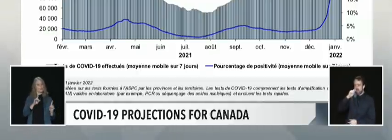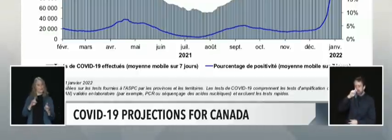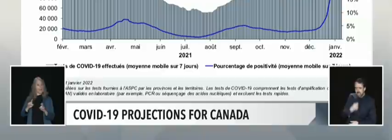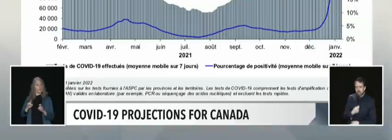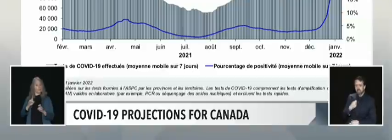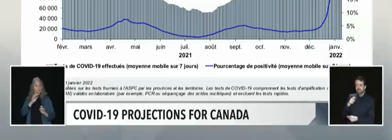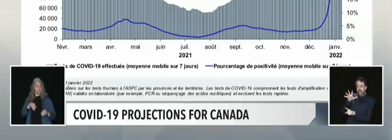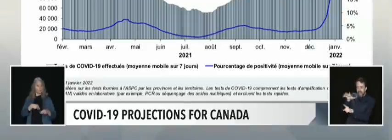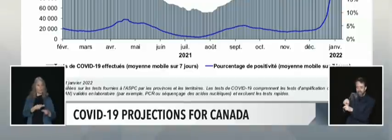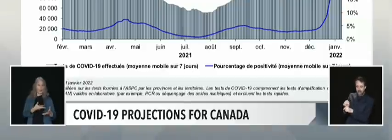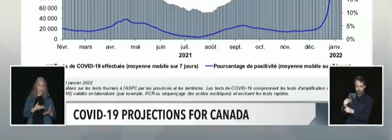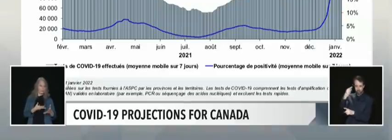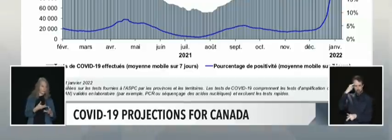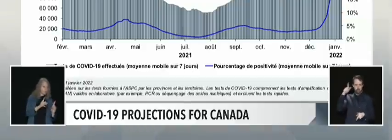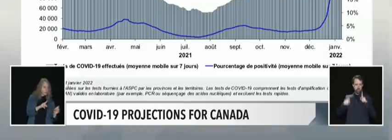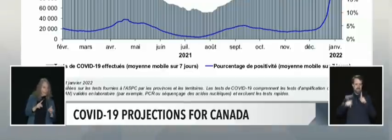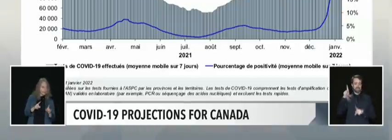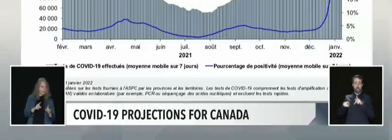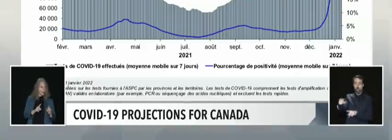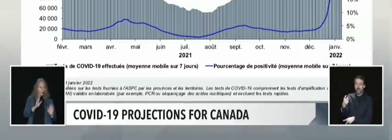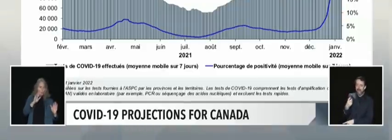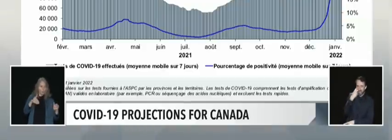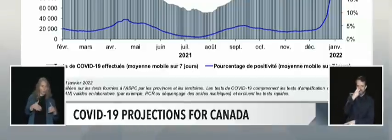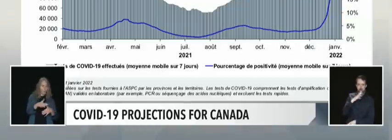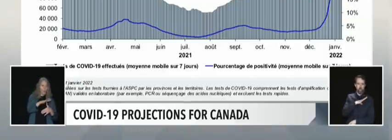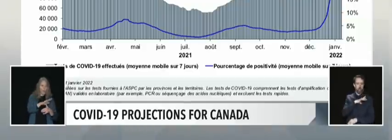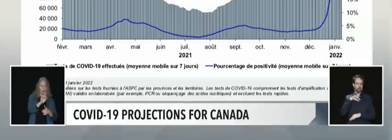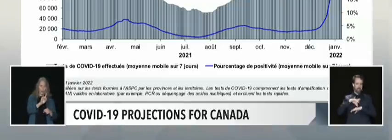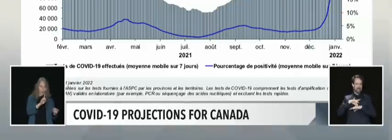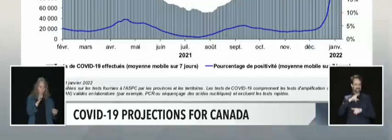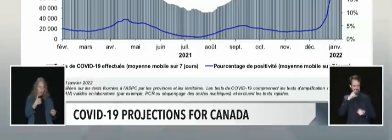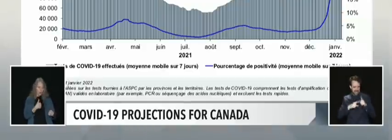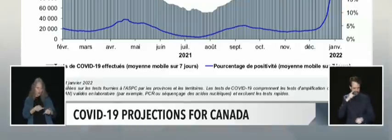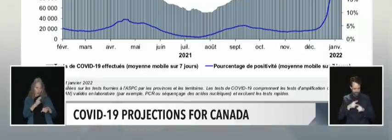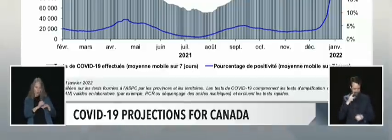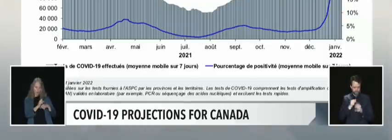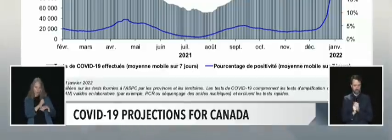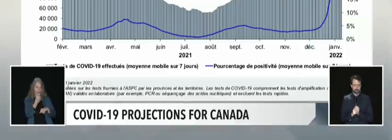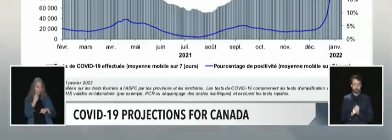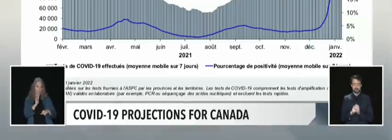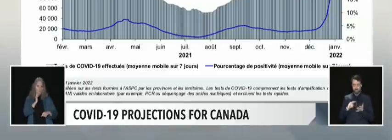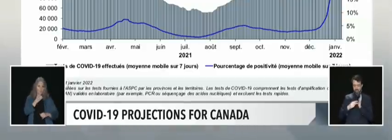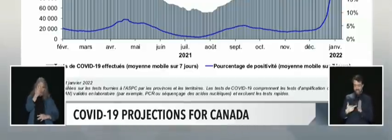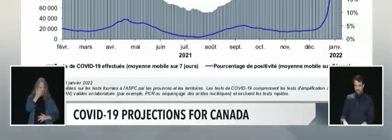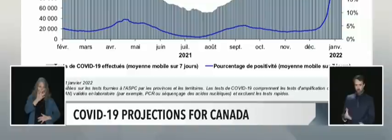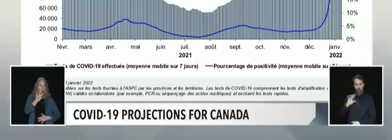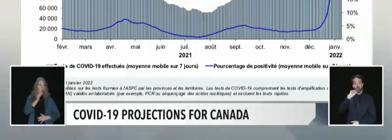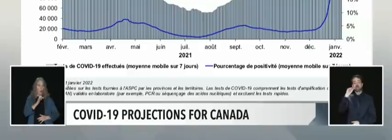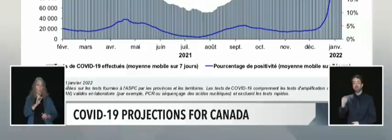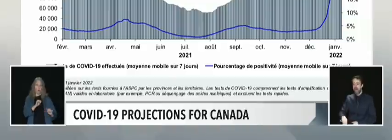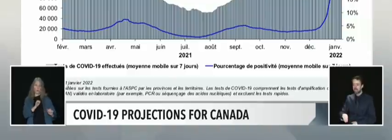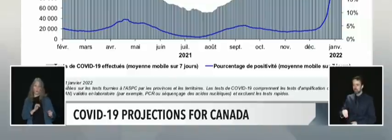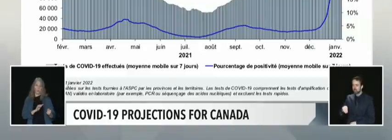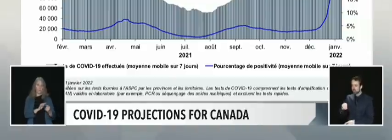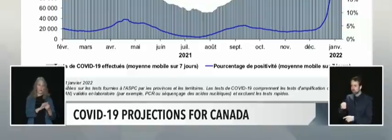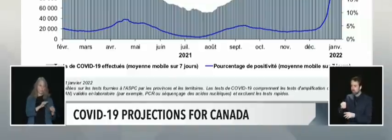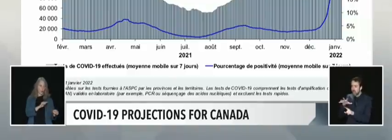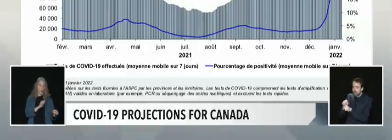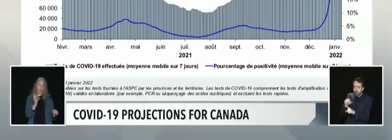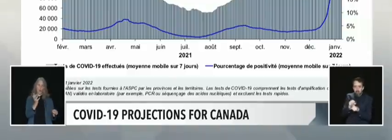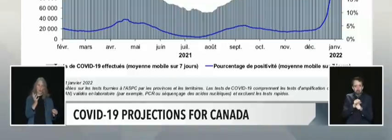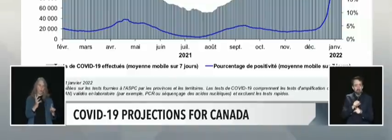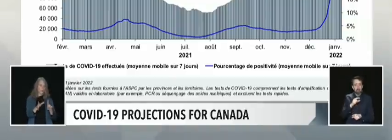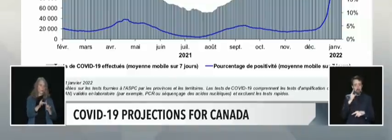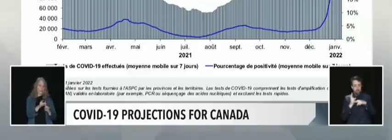les plus à risque de maladies graves ou d'exposition, le taux de positivité très élevé actuel montre que la